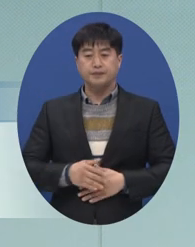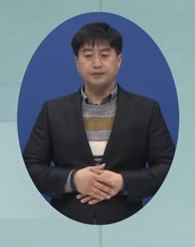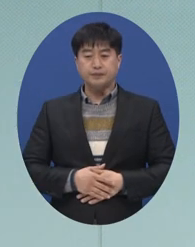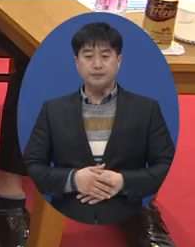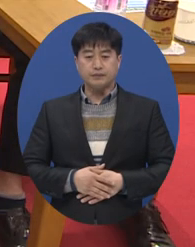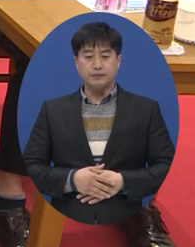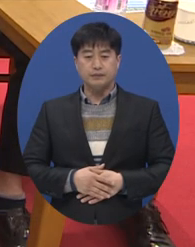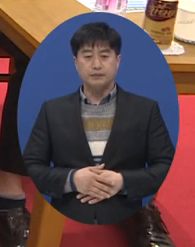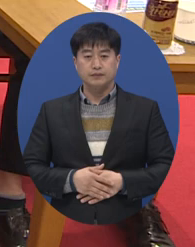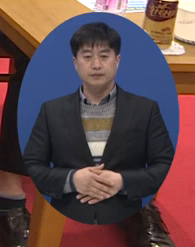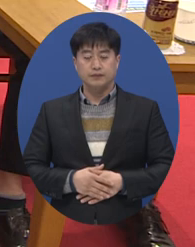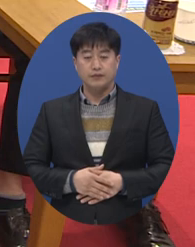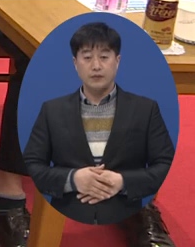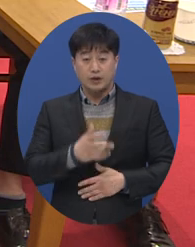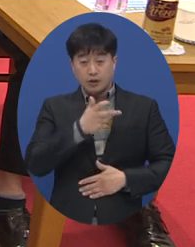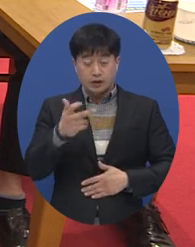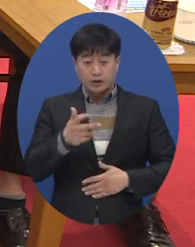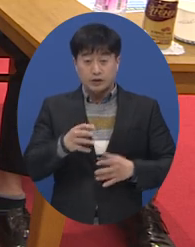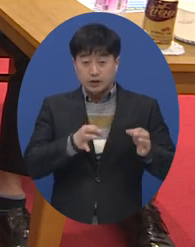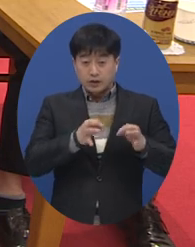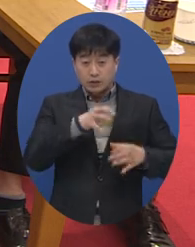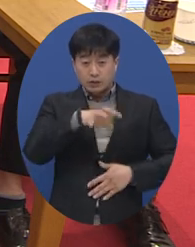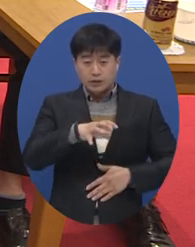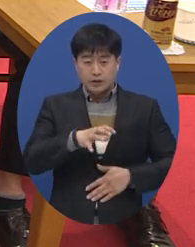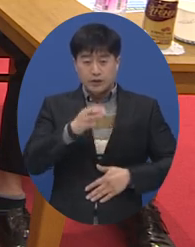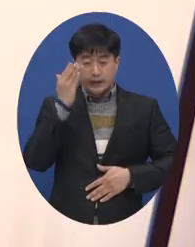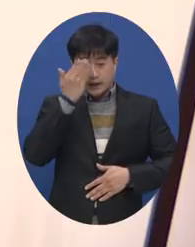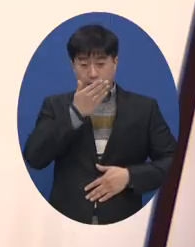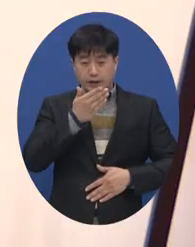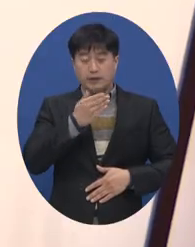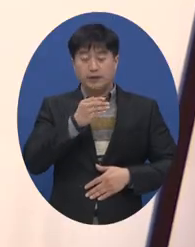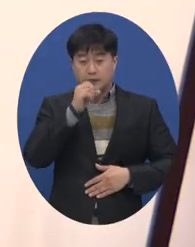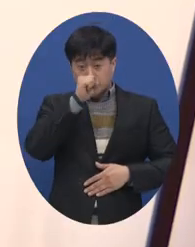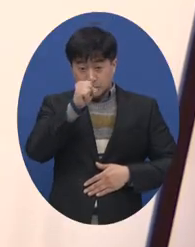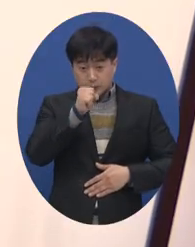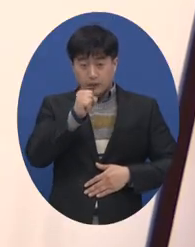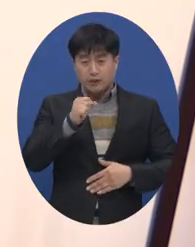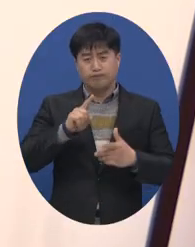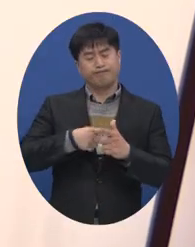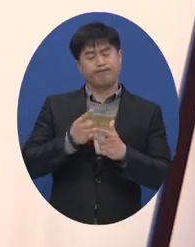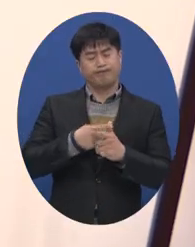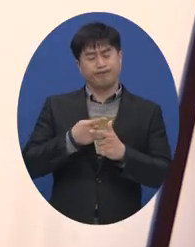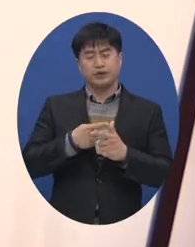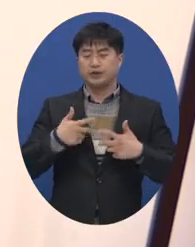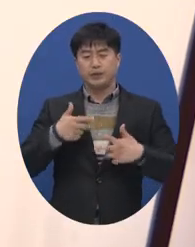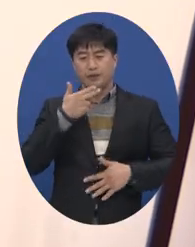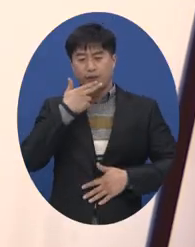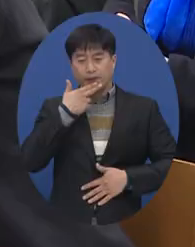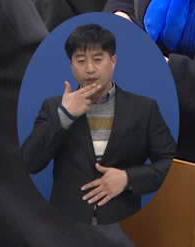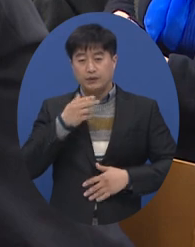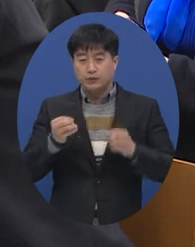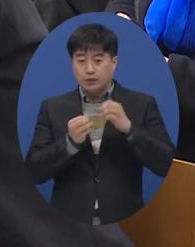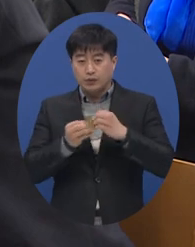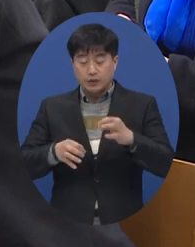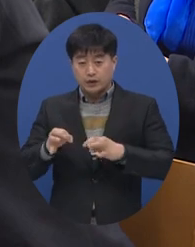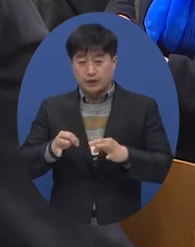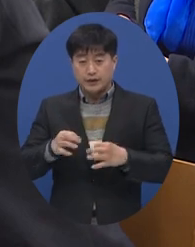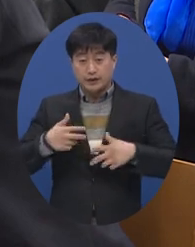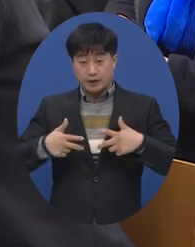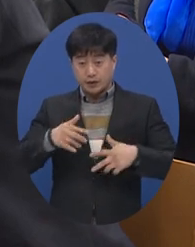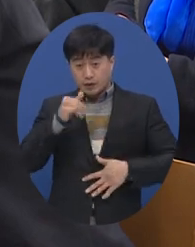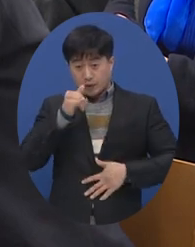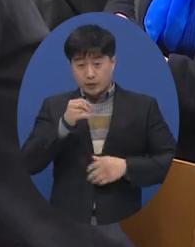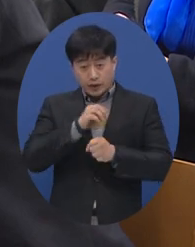배워야 되잖아요. 대형 유통점은 깨끗하고 친절한 반면 천편일률적이라 재미가 없다며 전통시장은 재미가 있고 다양한 점을